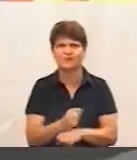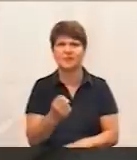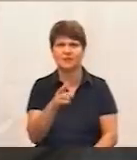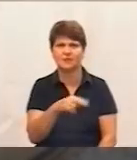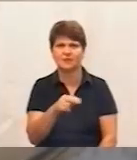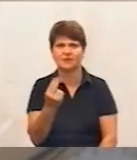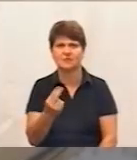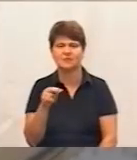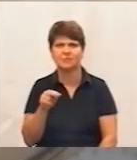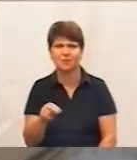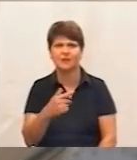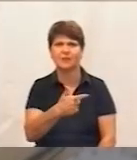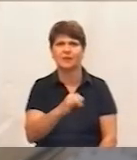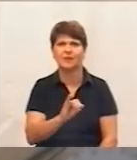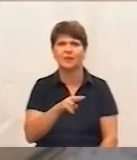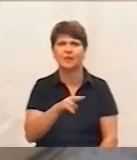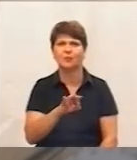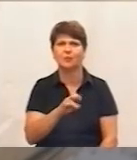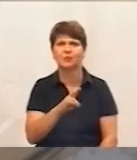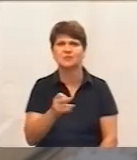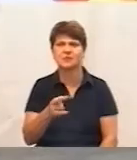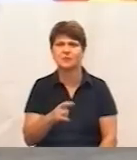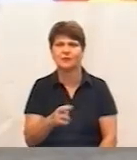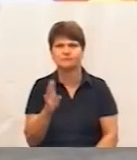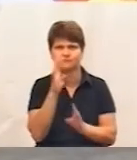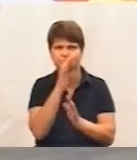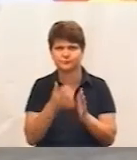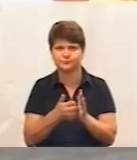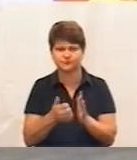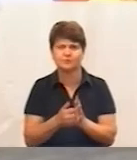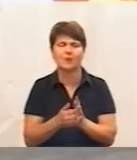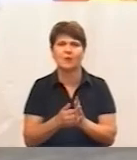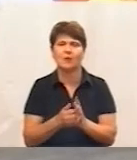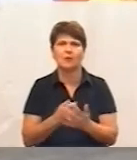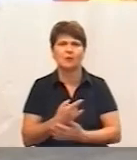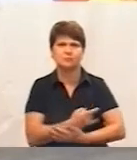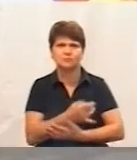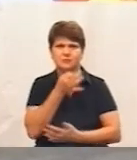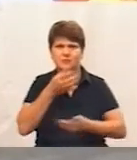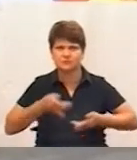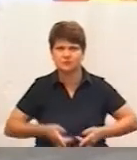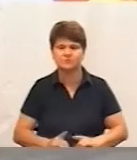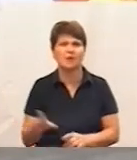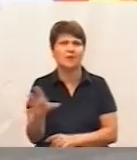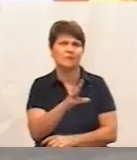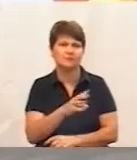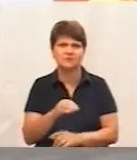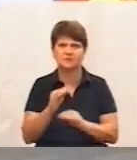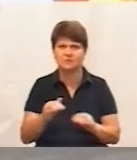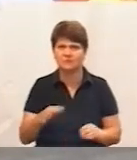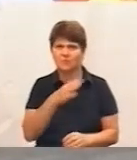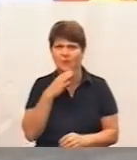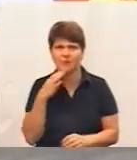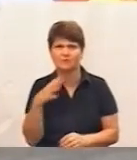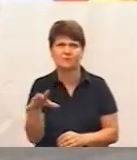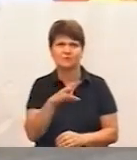А, гіпоксія в родах, так, недоношених. На жаль, таких діток багато. Ну, може, просто всі відгорожуються, що це там не моє,